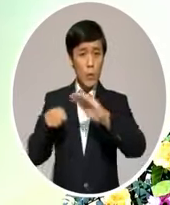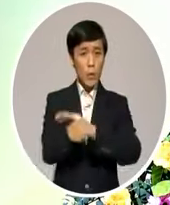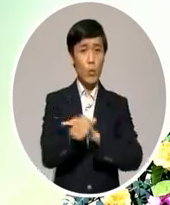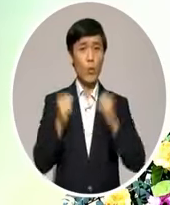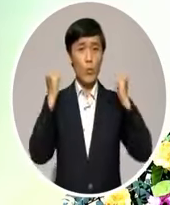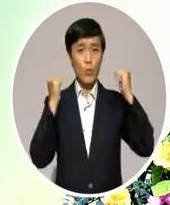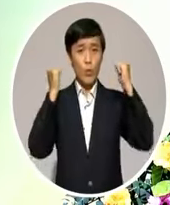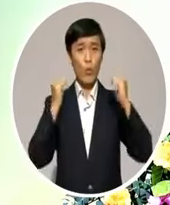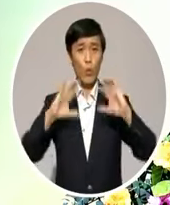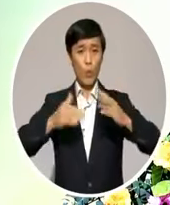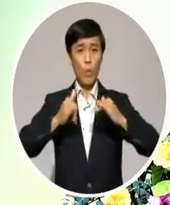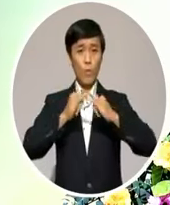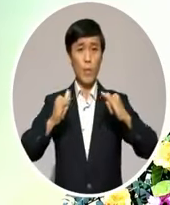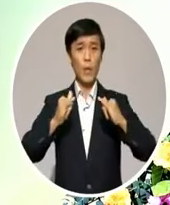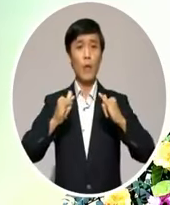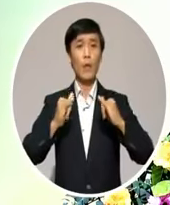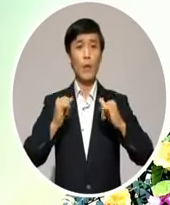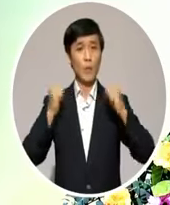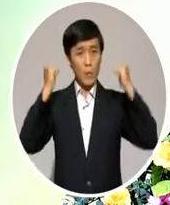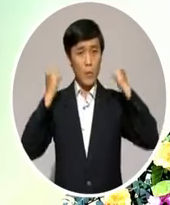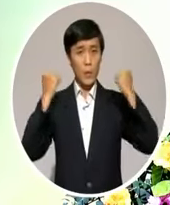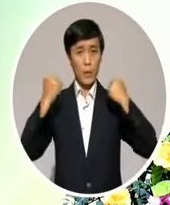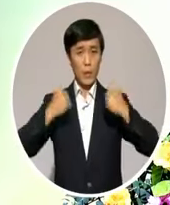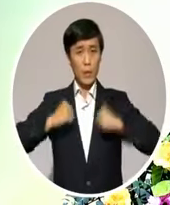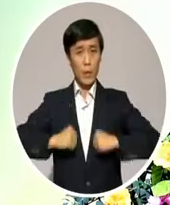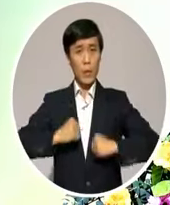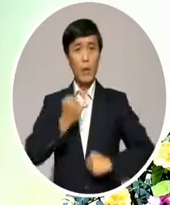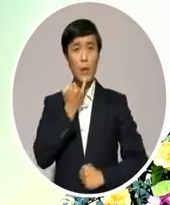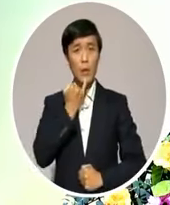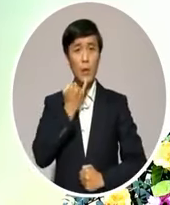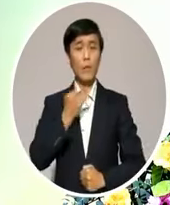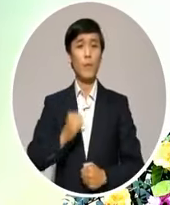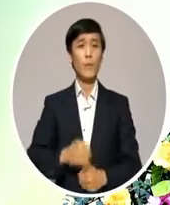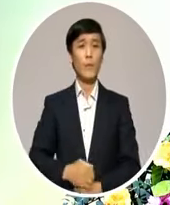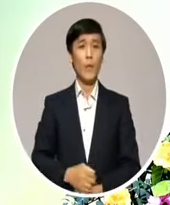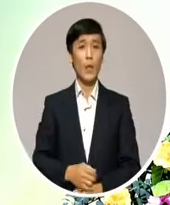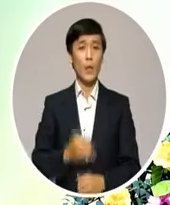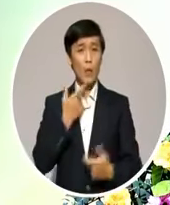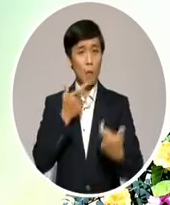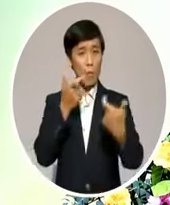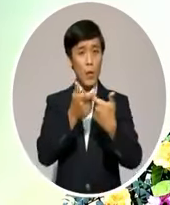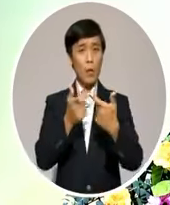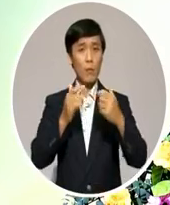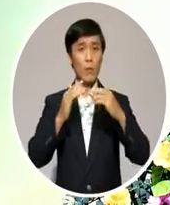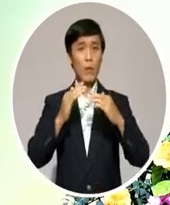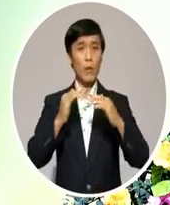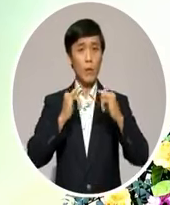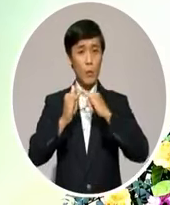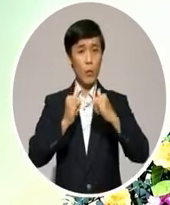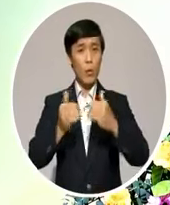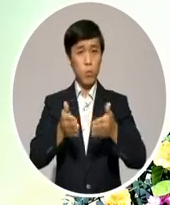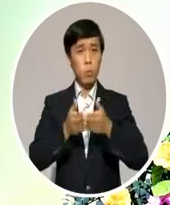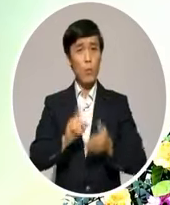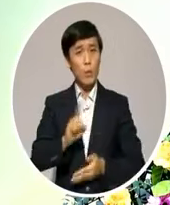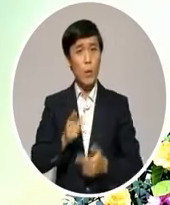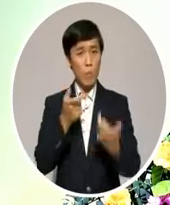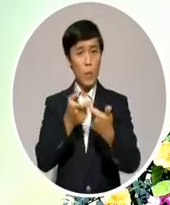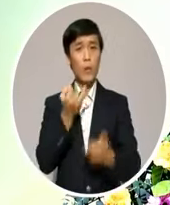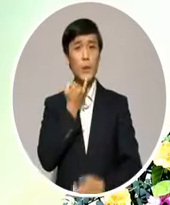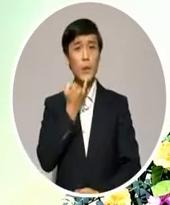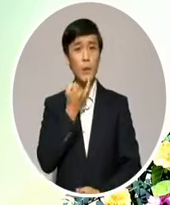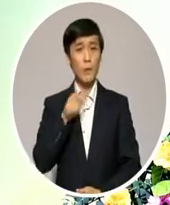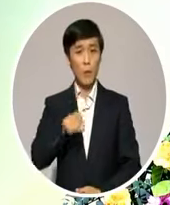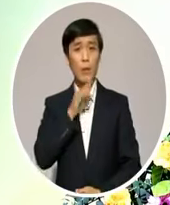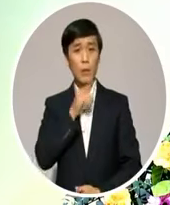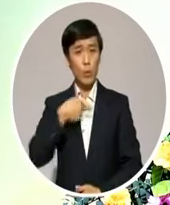够更健康，让我们的社区跟学校整体的一个发展能够更符合我们社会整体的一个需求。这个就是